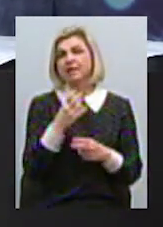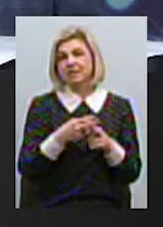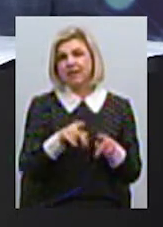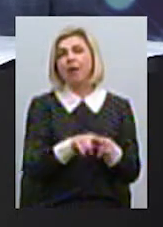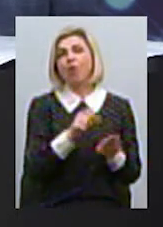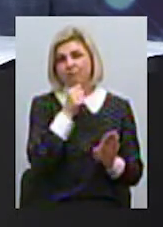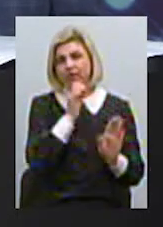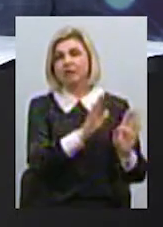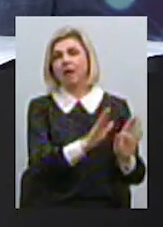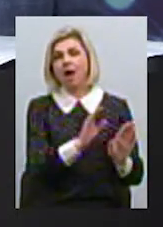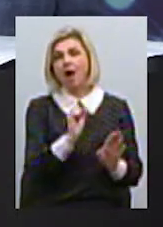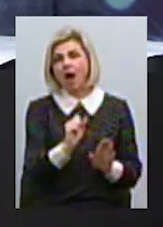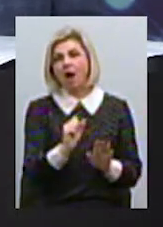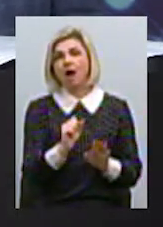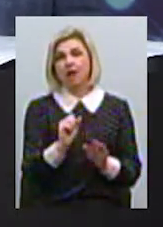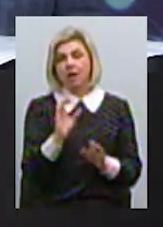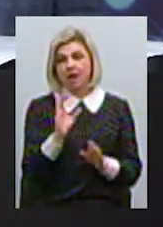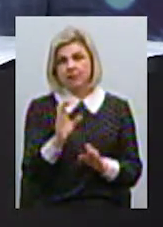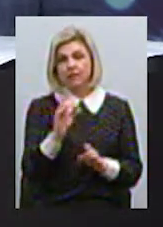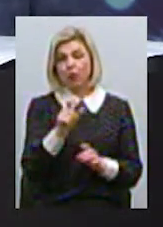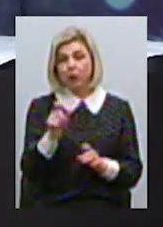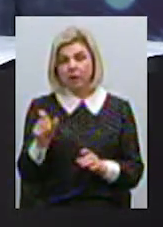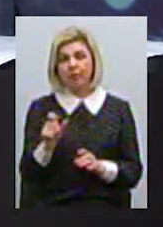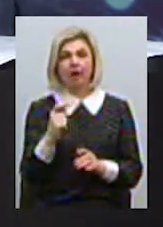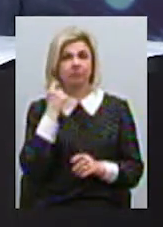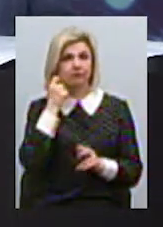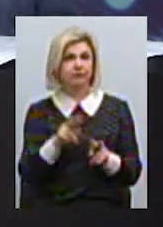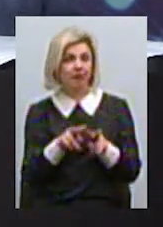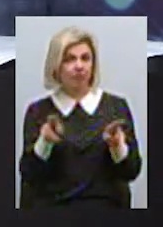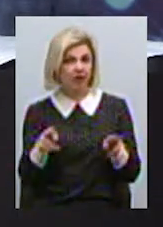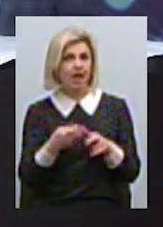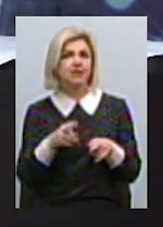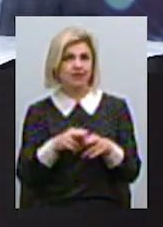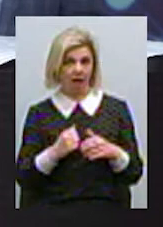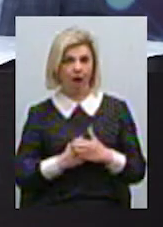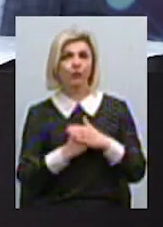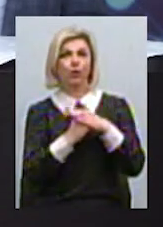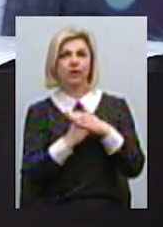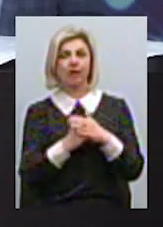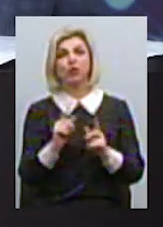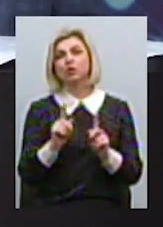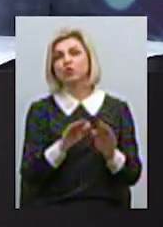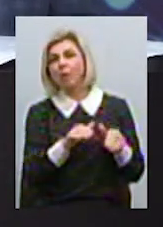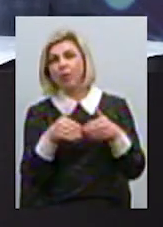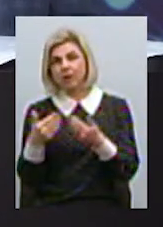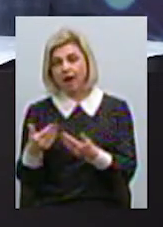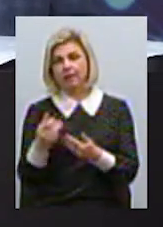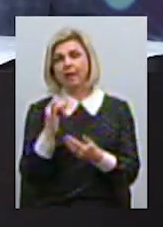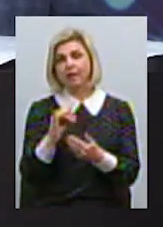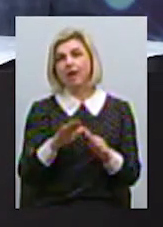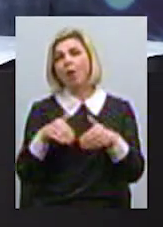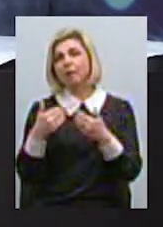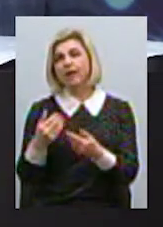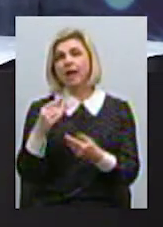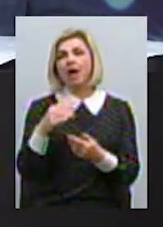Але особа з ними рівного віку – це авторитет. Якщо ця особа щось порадить, десь порекомендує звернутися за